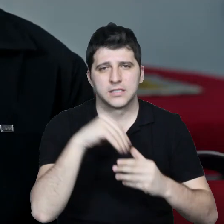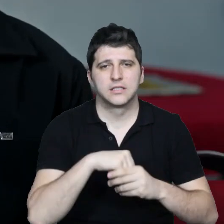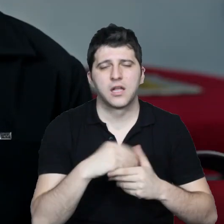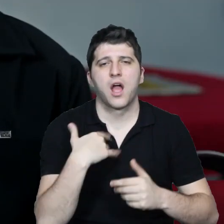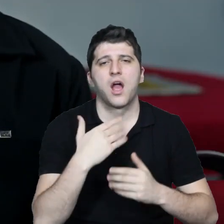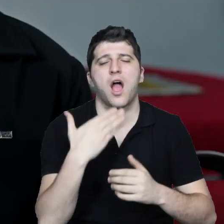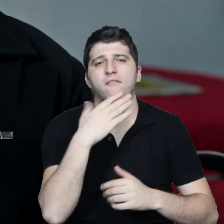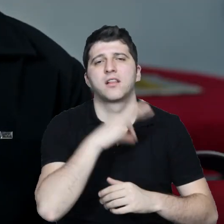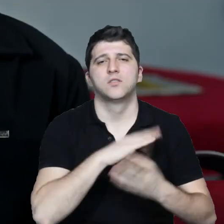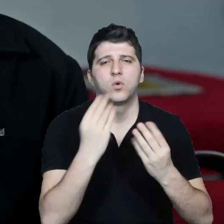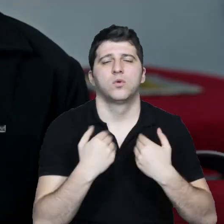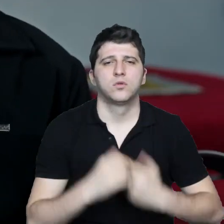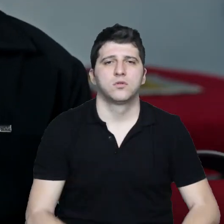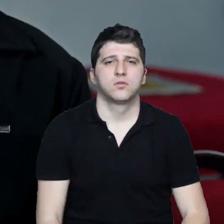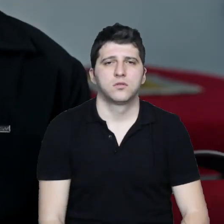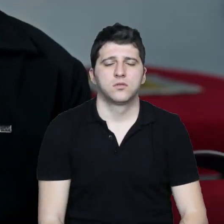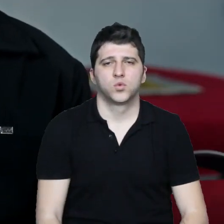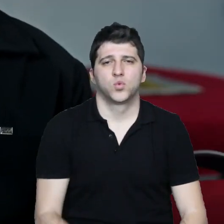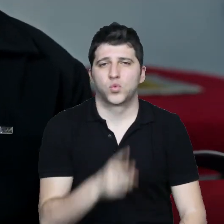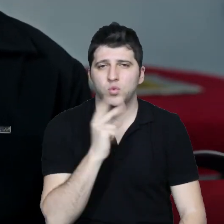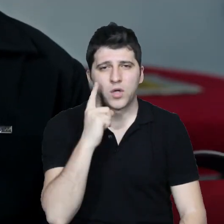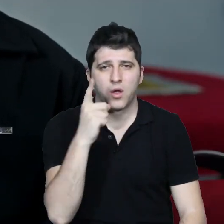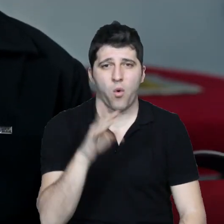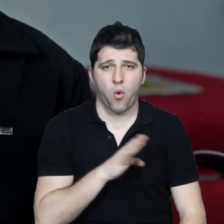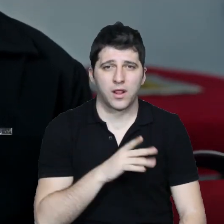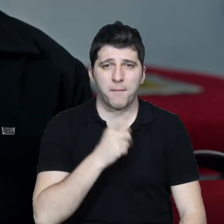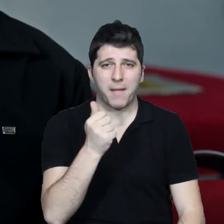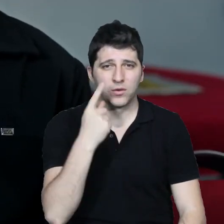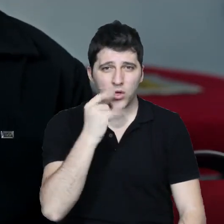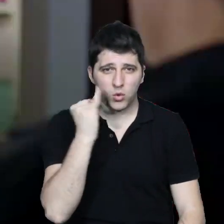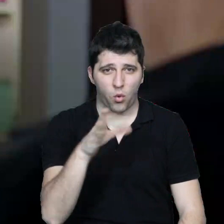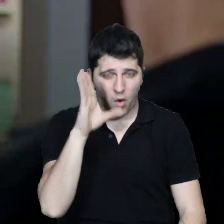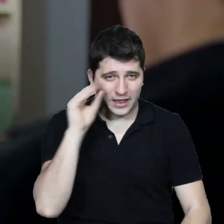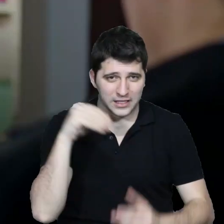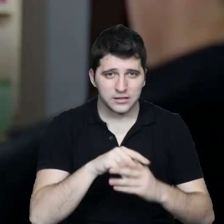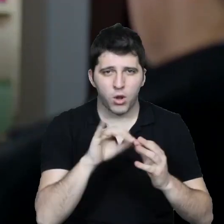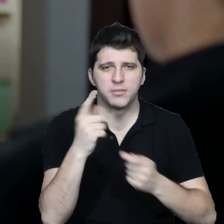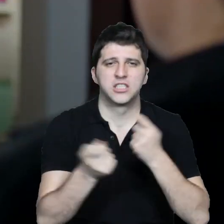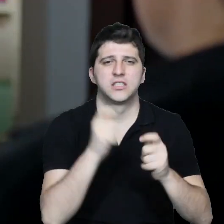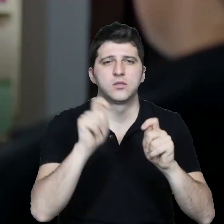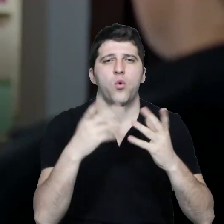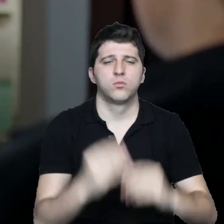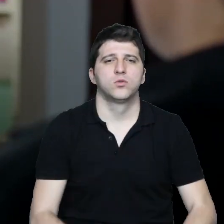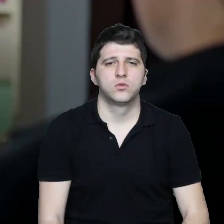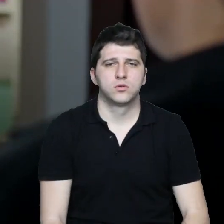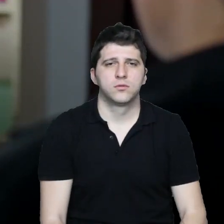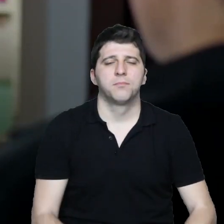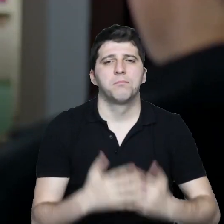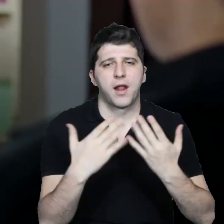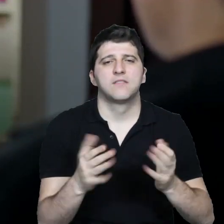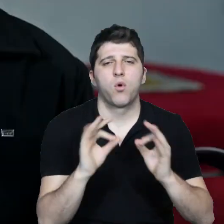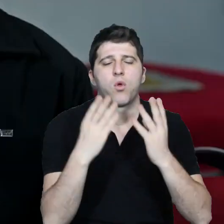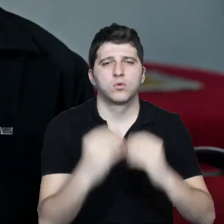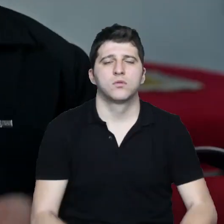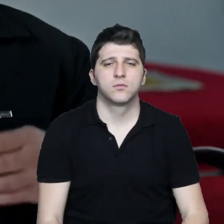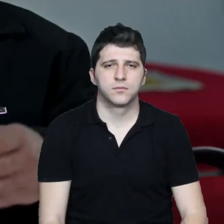büyük avantaj olacak. Sonuçta oğlunuz maddi durumunuzun kötü olduğunu öğrendiği için böyle bir şeye kalkışmış. Maalesef öyle